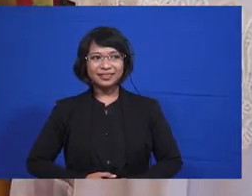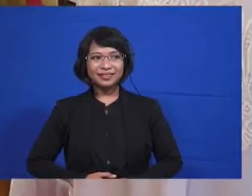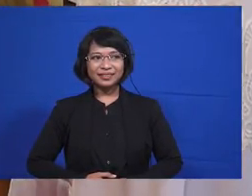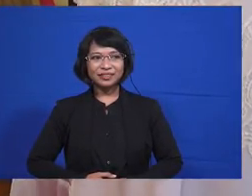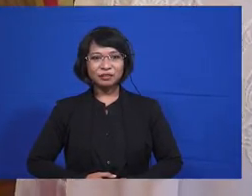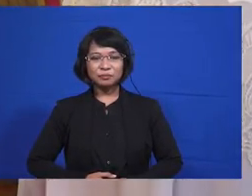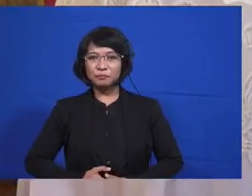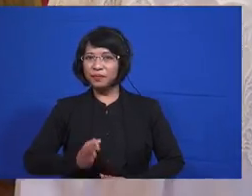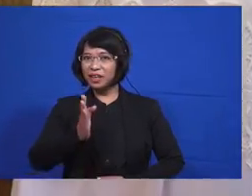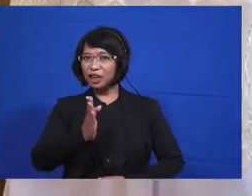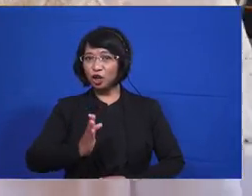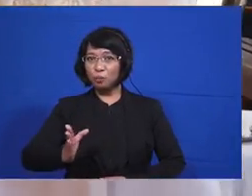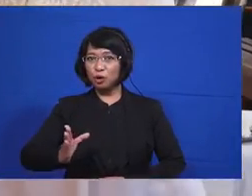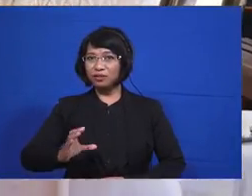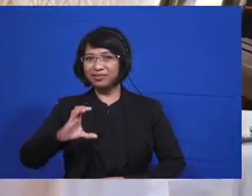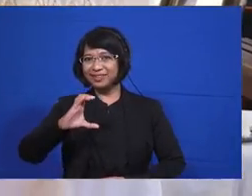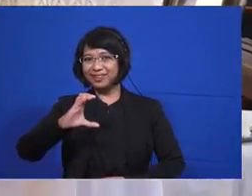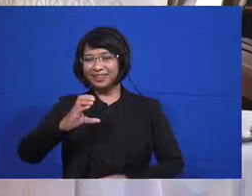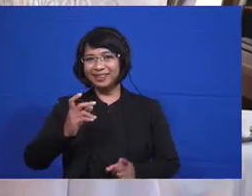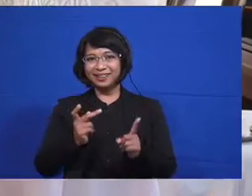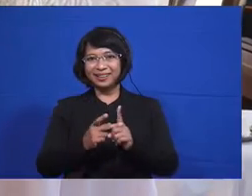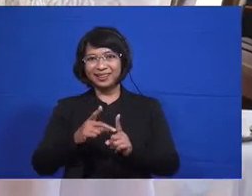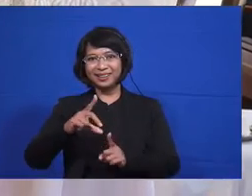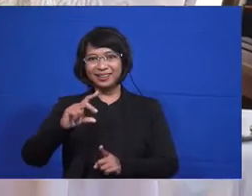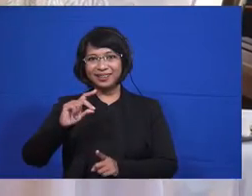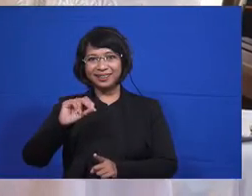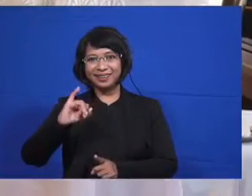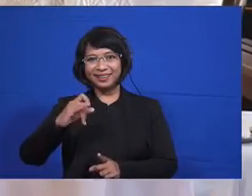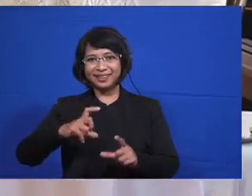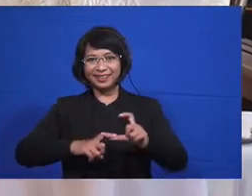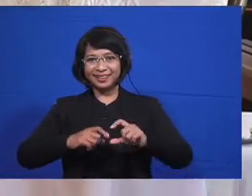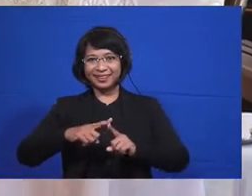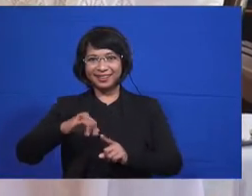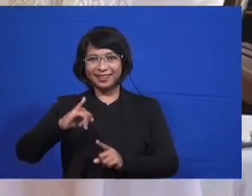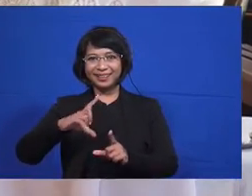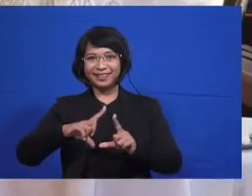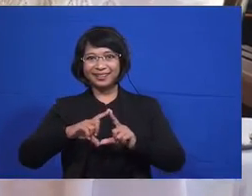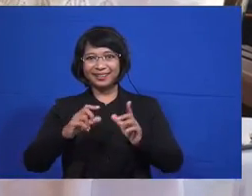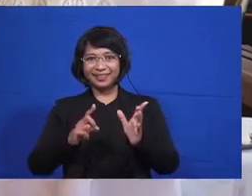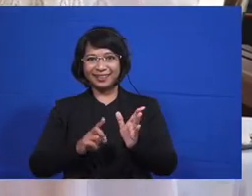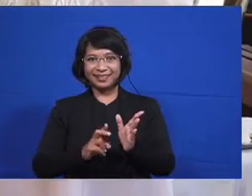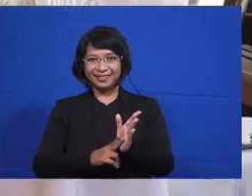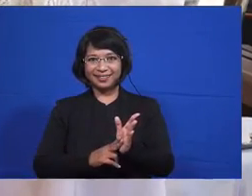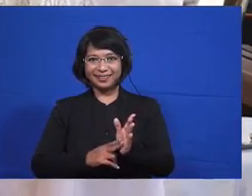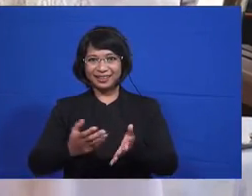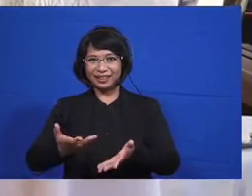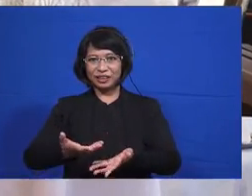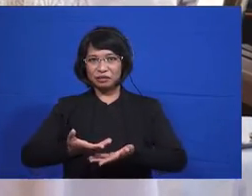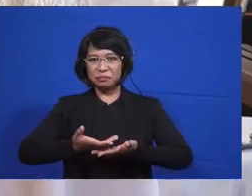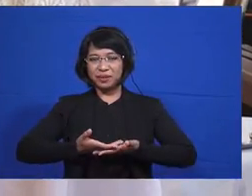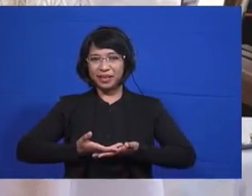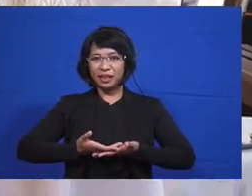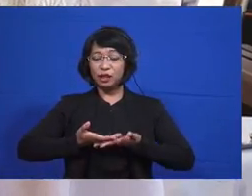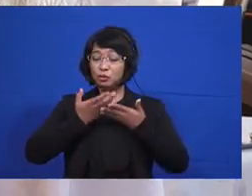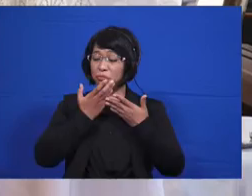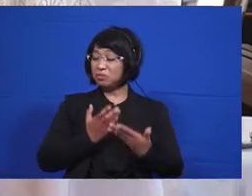Romo Christian, terimalah bahan persembahan yang dibawa oleh umat Allah ini untuk diunjukkan kepada